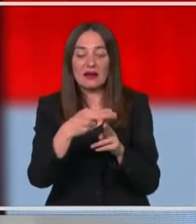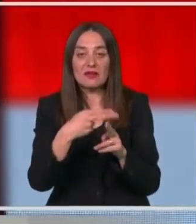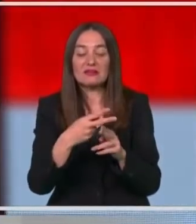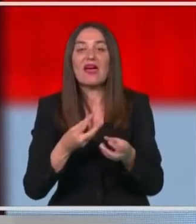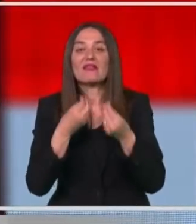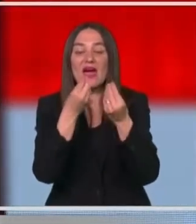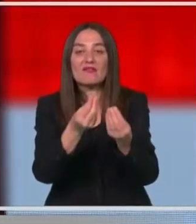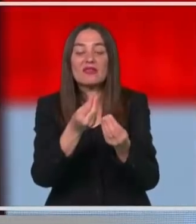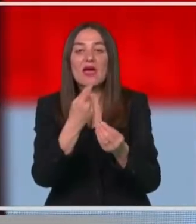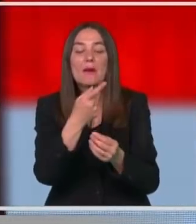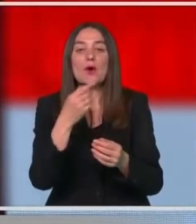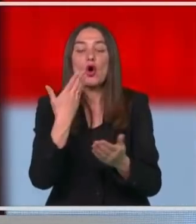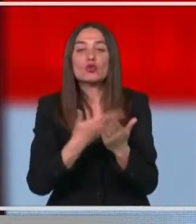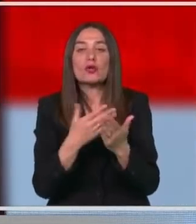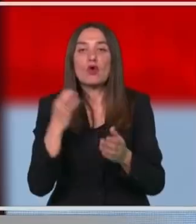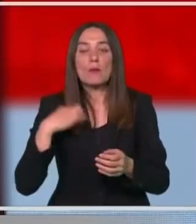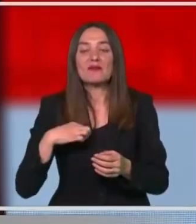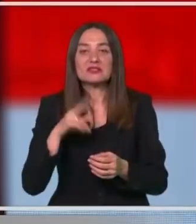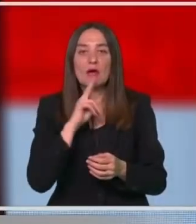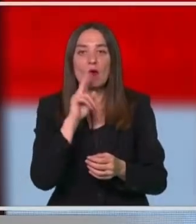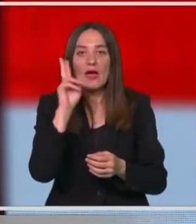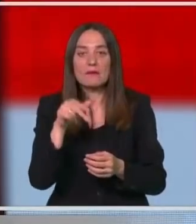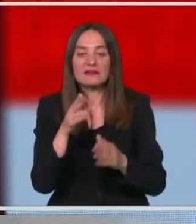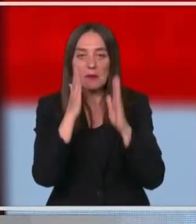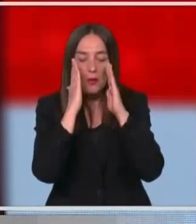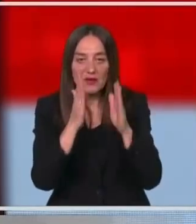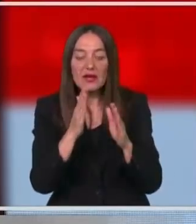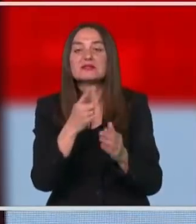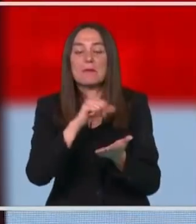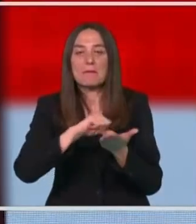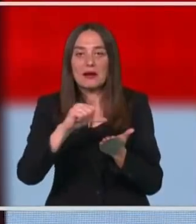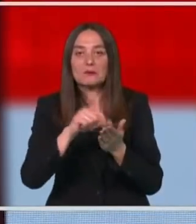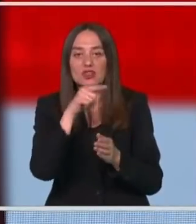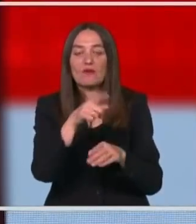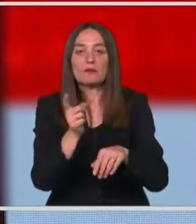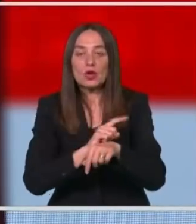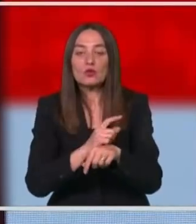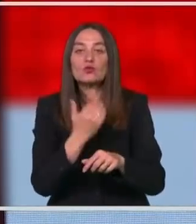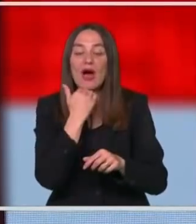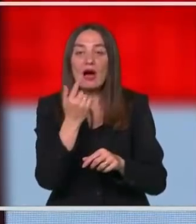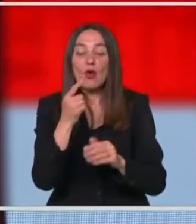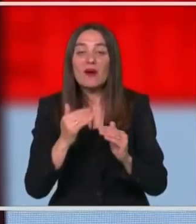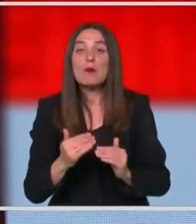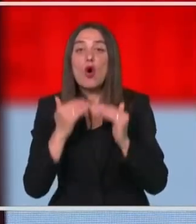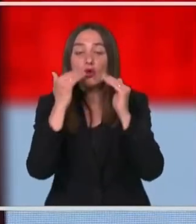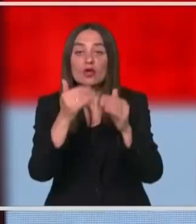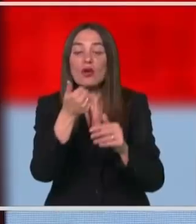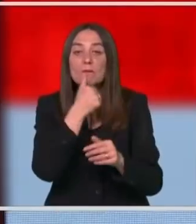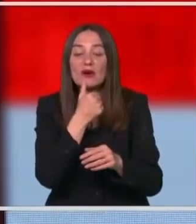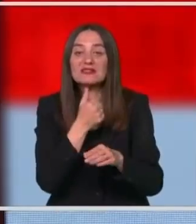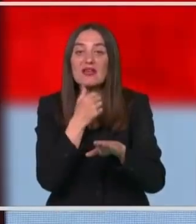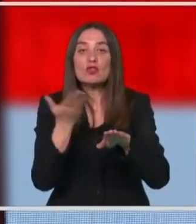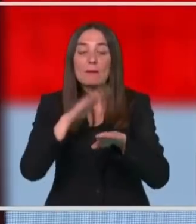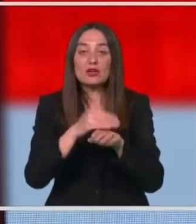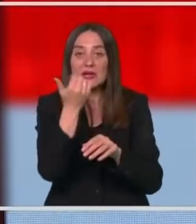davanja po osnovu obaveza koje imate prema poveriocima, odnosno bankama u ovom momentu, ako vam odloži poreze i doprinose